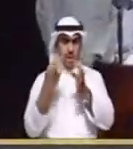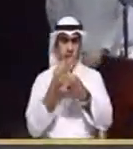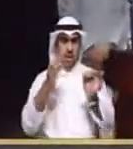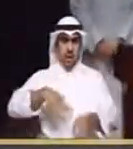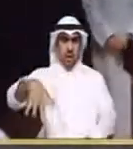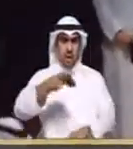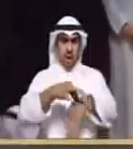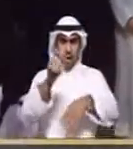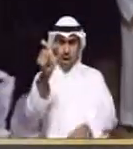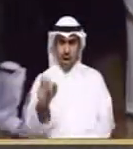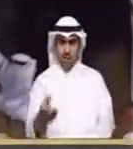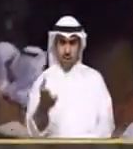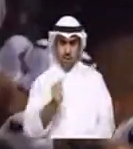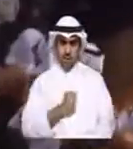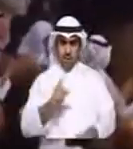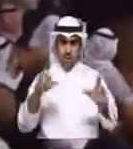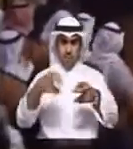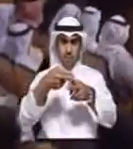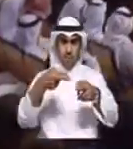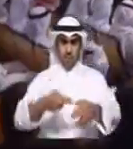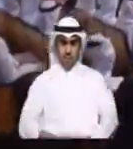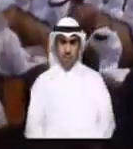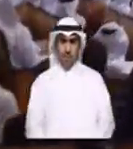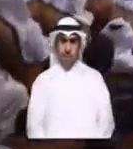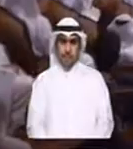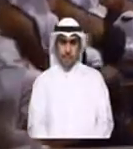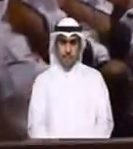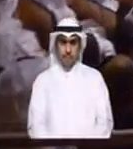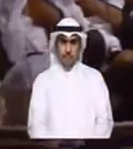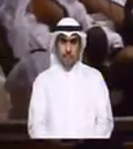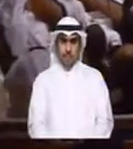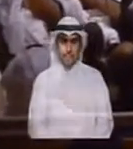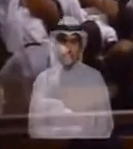المباشر مع الجمهور. وعلى الحويدر، تلفزيون دولة الكويت.